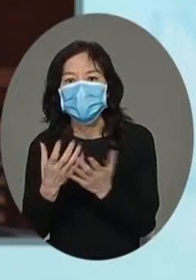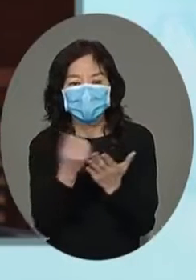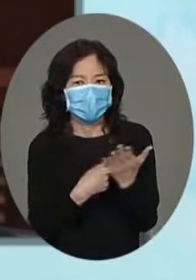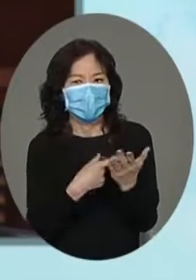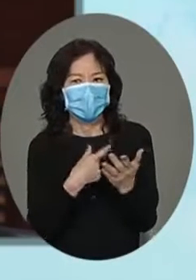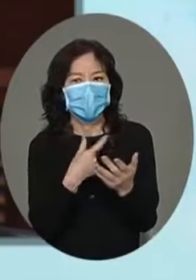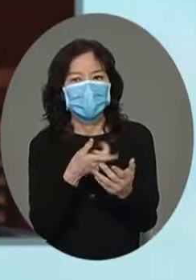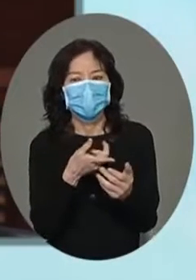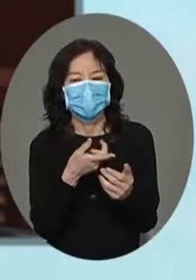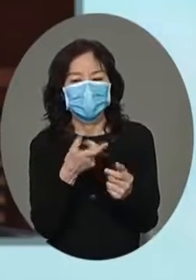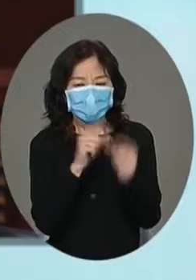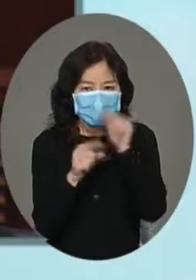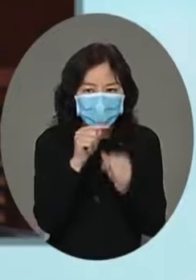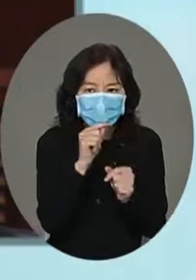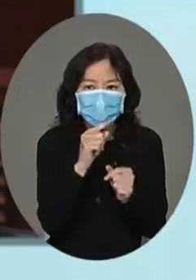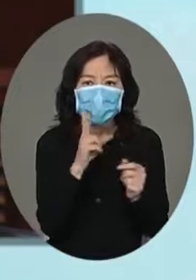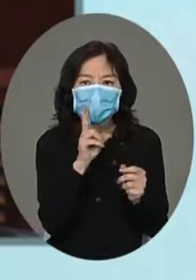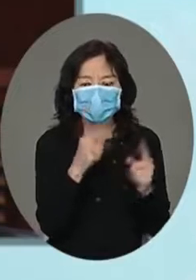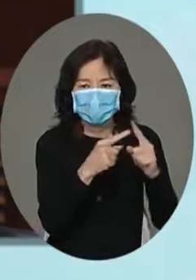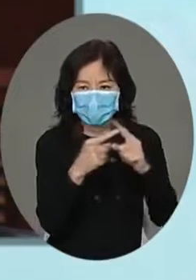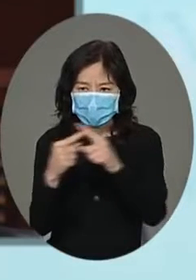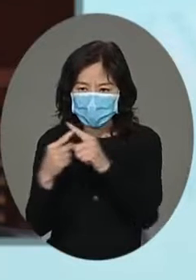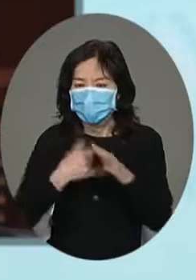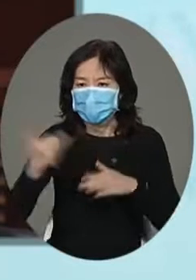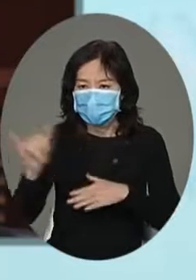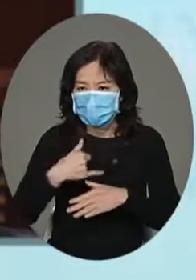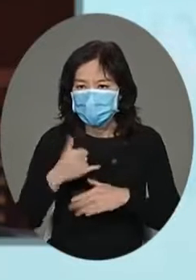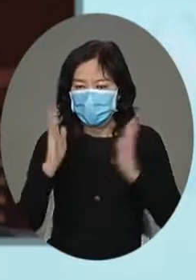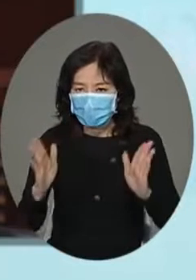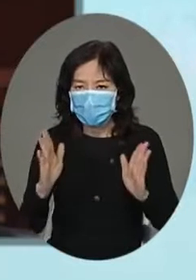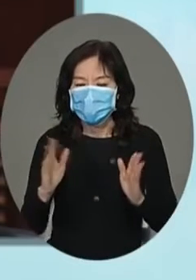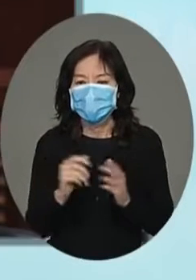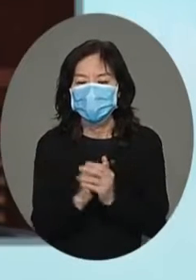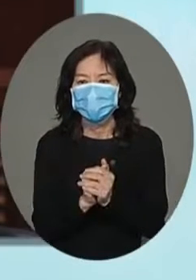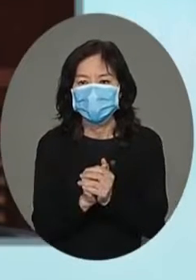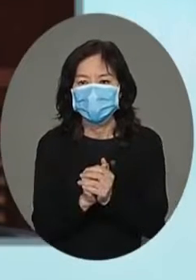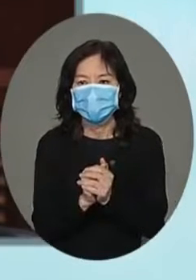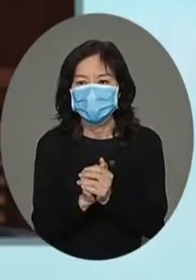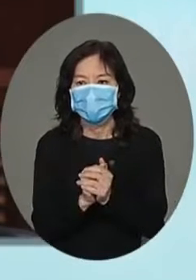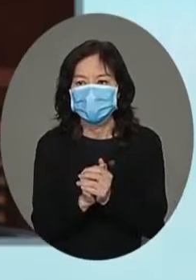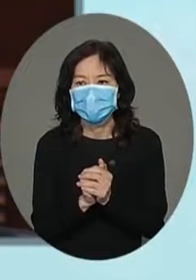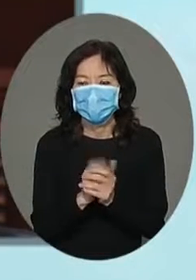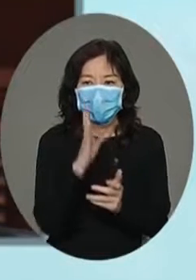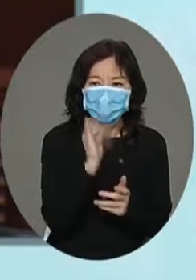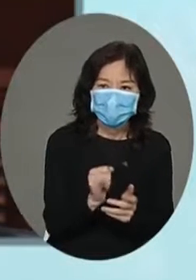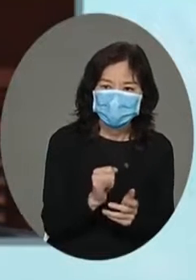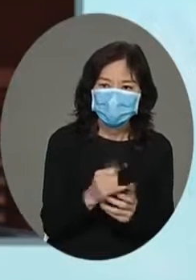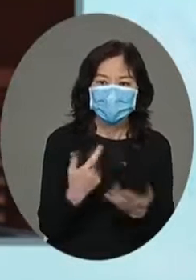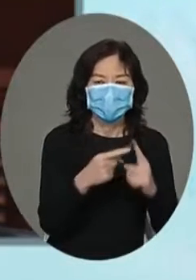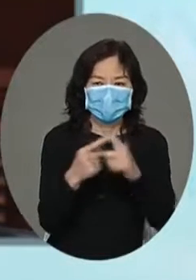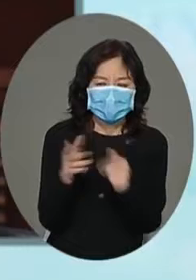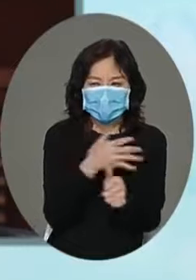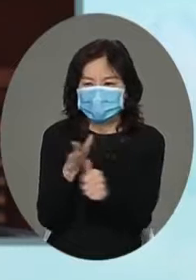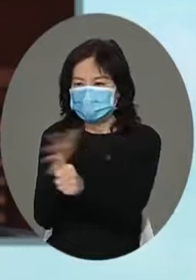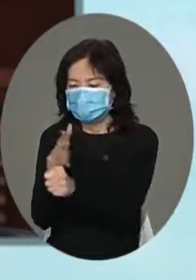曲條文，指稱會限制香港居民的出入境自由，以不符事實、煽動情